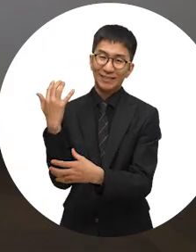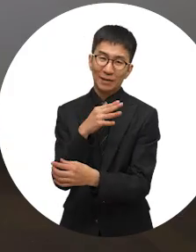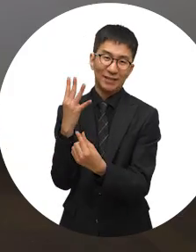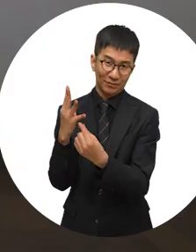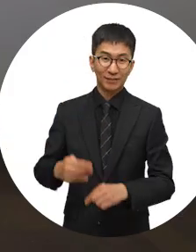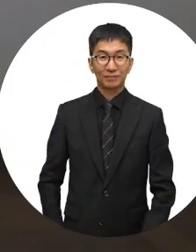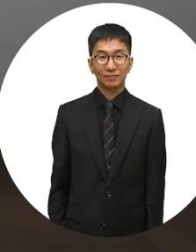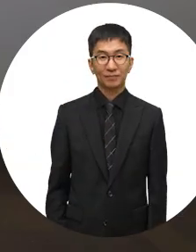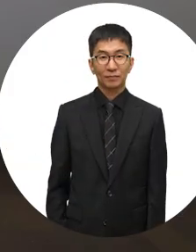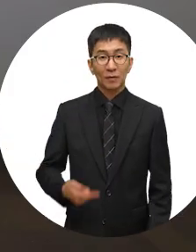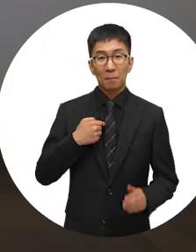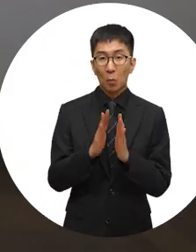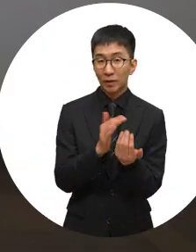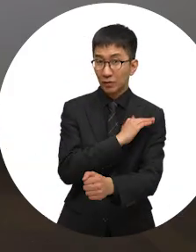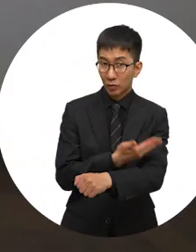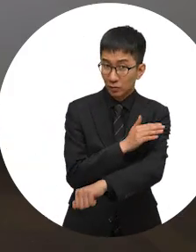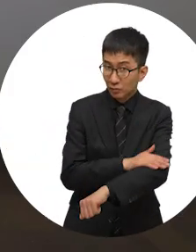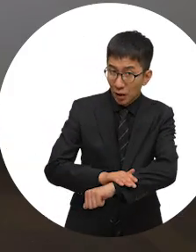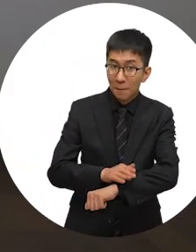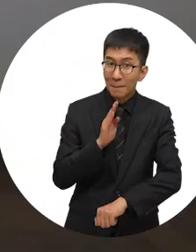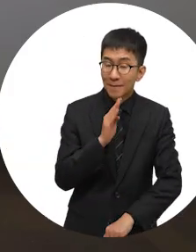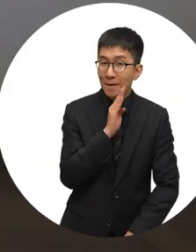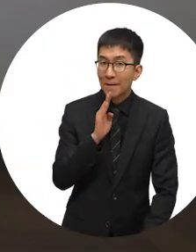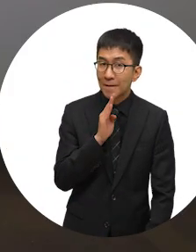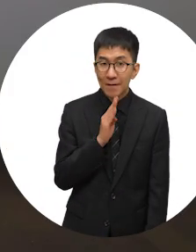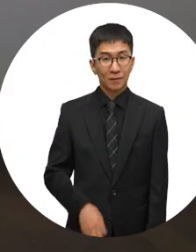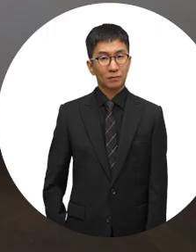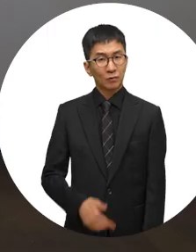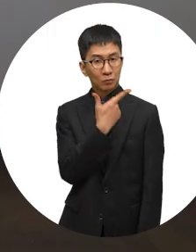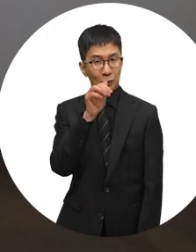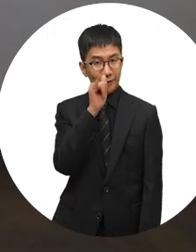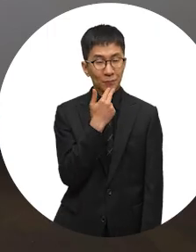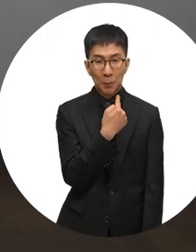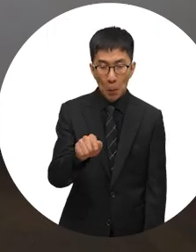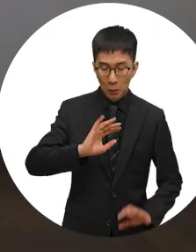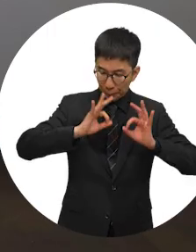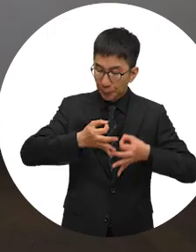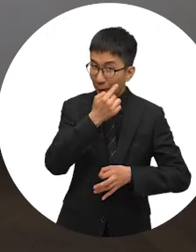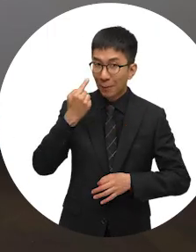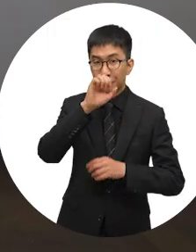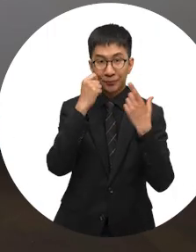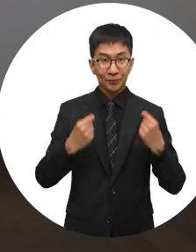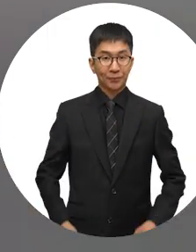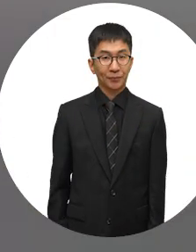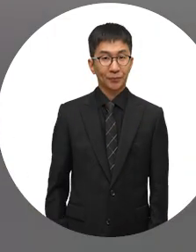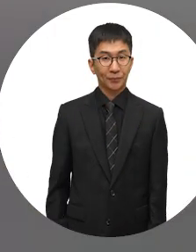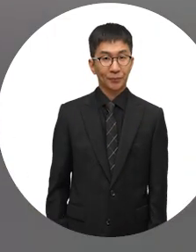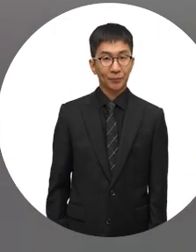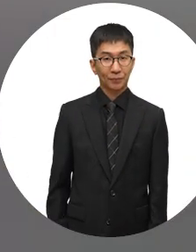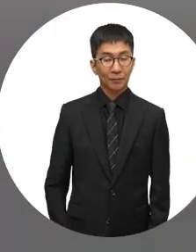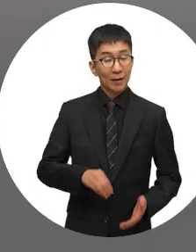학교생활 기록부에 4가지 역량이 고르게 잘 드러나 있는지 혹은 부족한 부분이 없는지 스스로 점검할 수 있습니다.